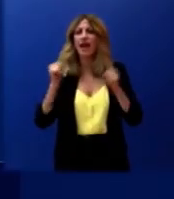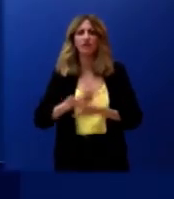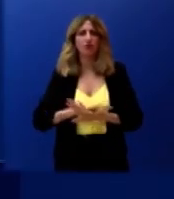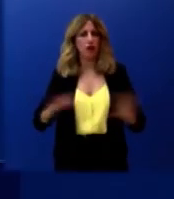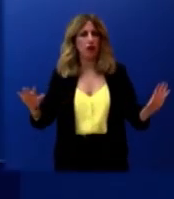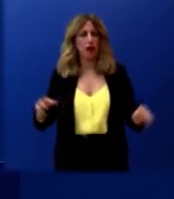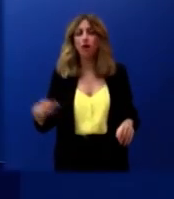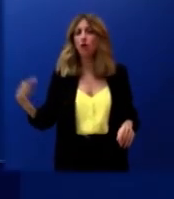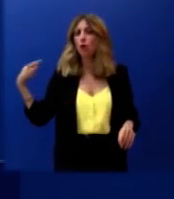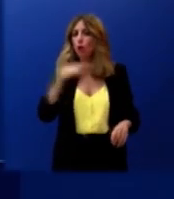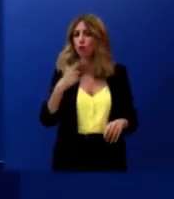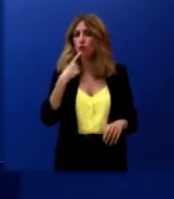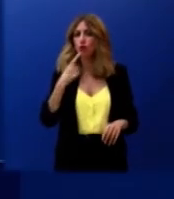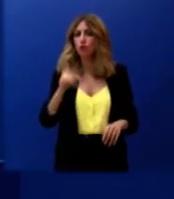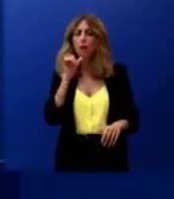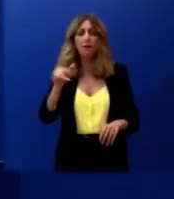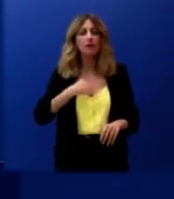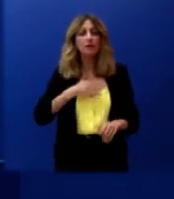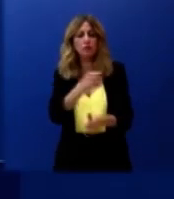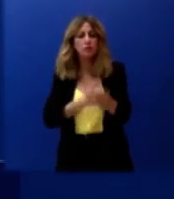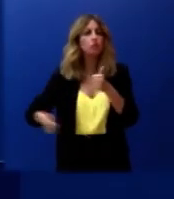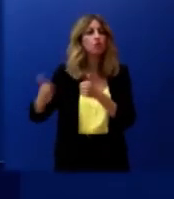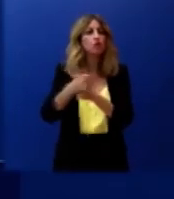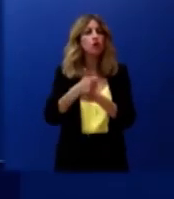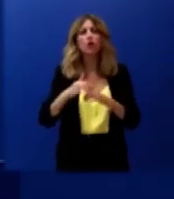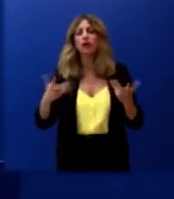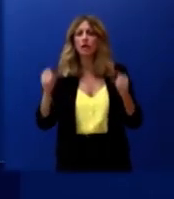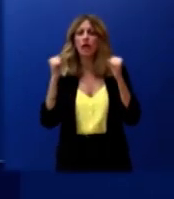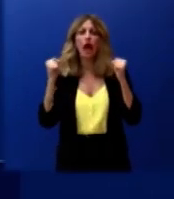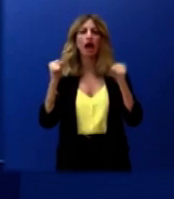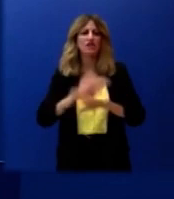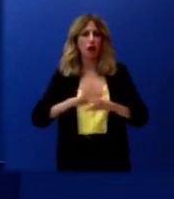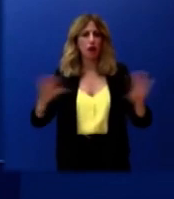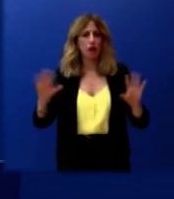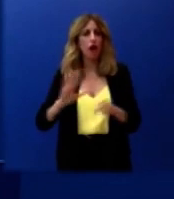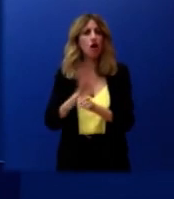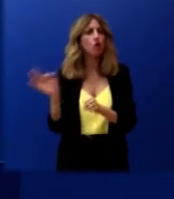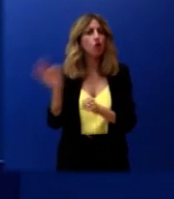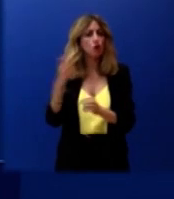γραμμή μια σειρά καινοτομιών που μας επέτρεψαν κατά τη διάρκεια της πανδημίας να